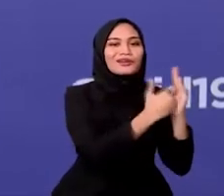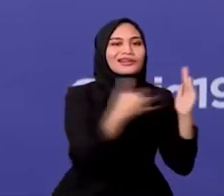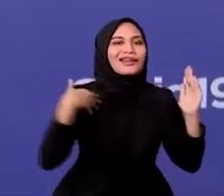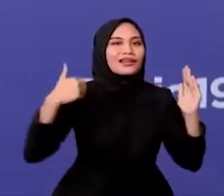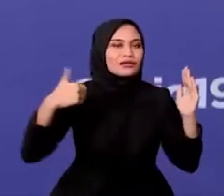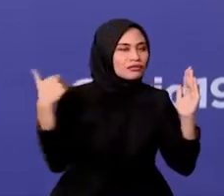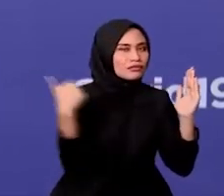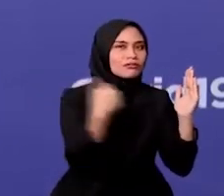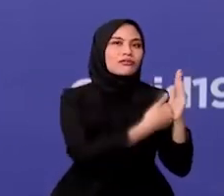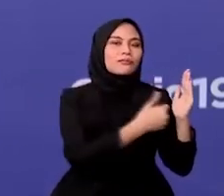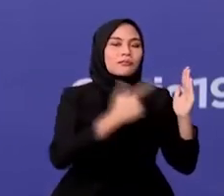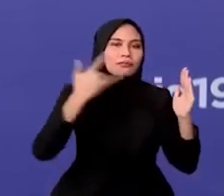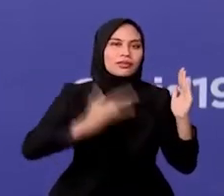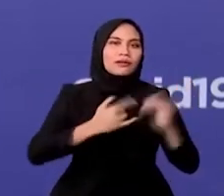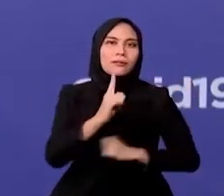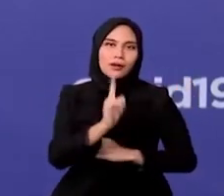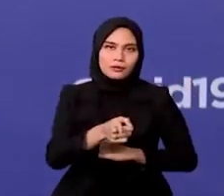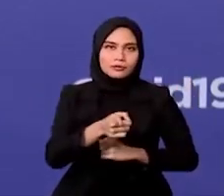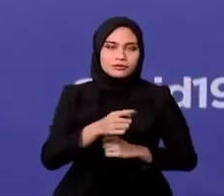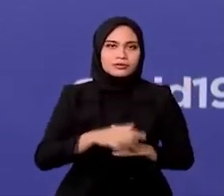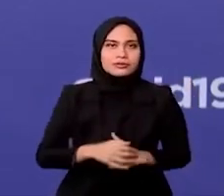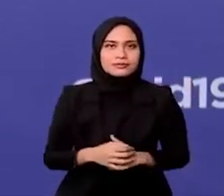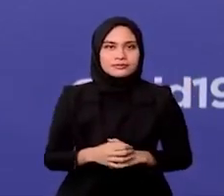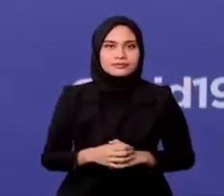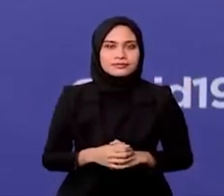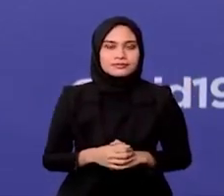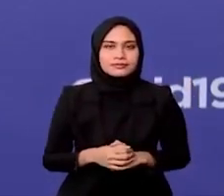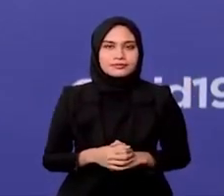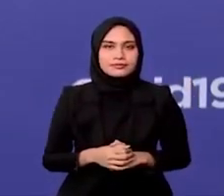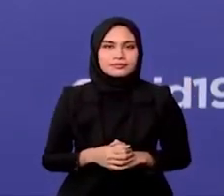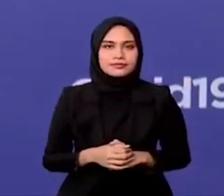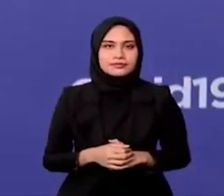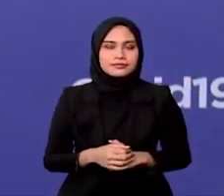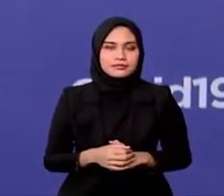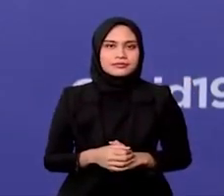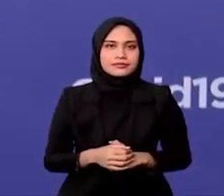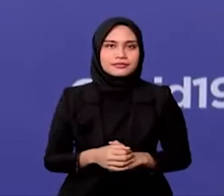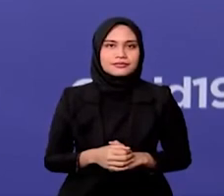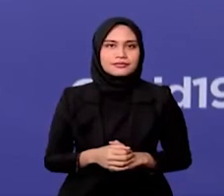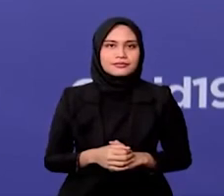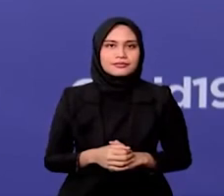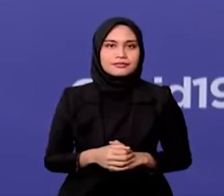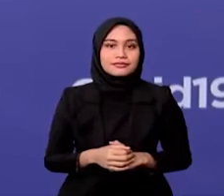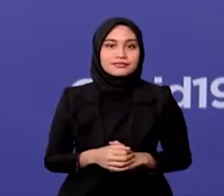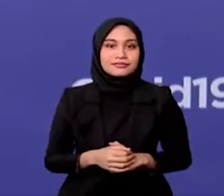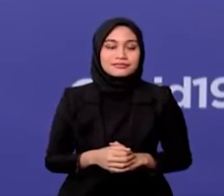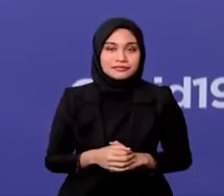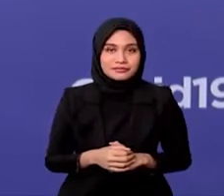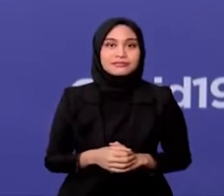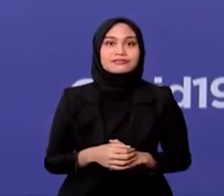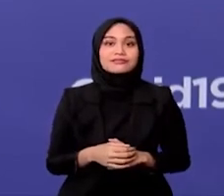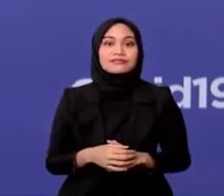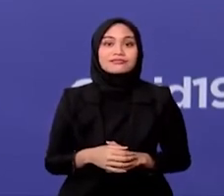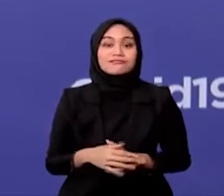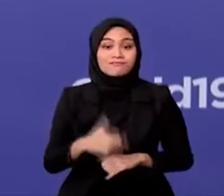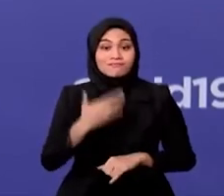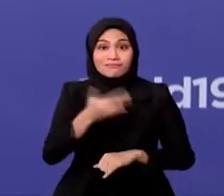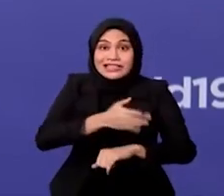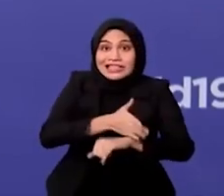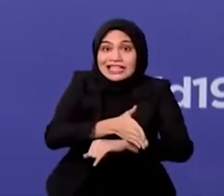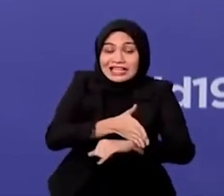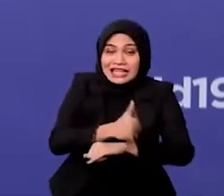harus kita taati dengan sebaik-baiknya menyambut Idul Adha dan ibadah qurban tahun ini